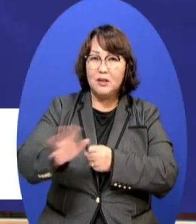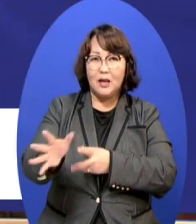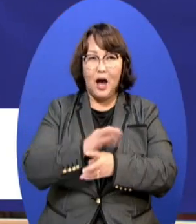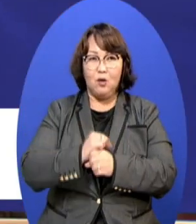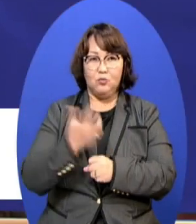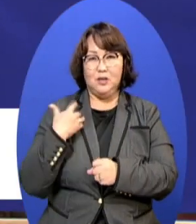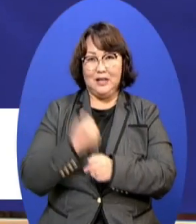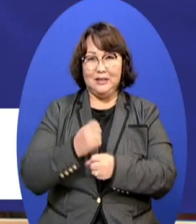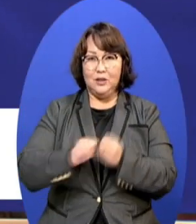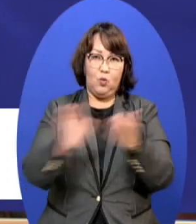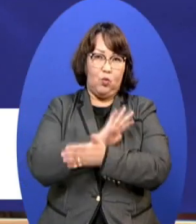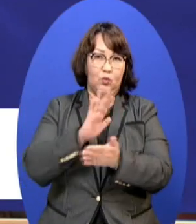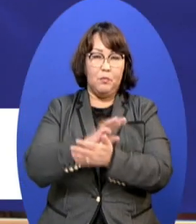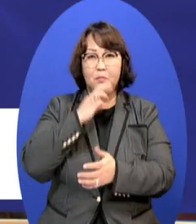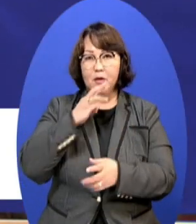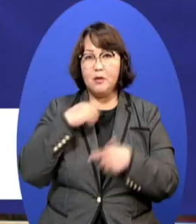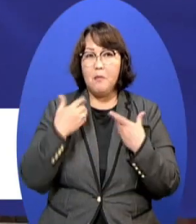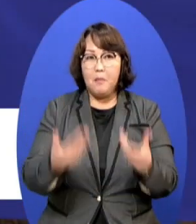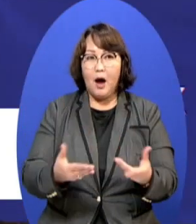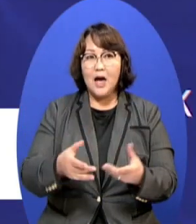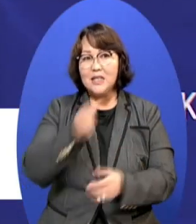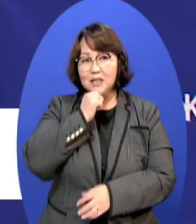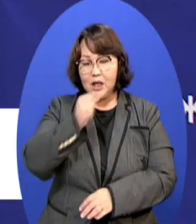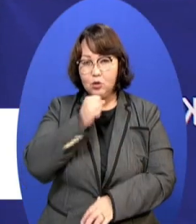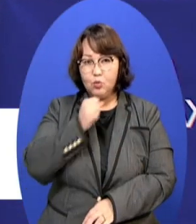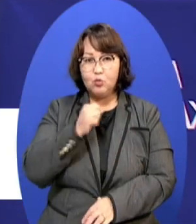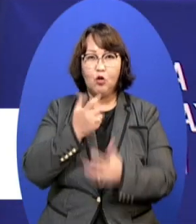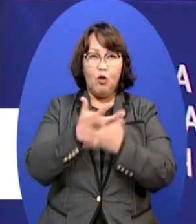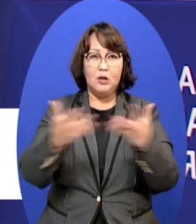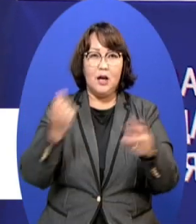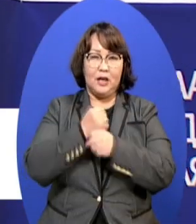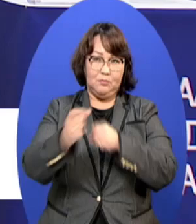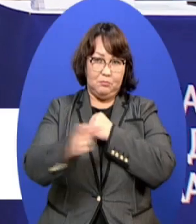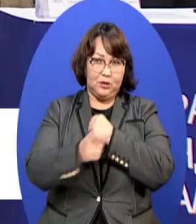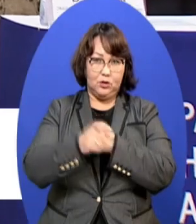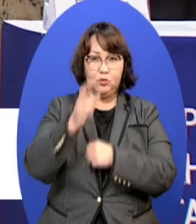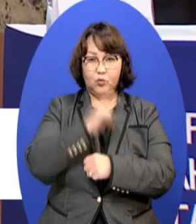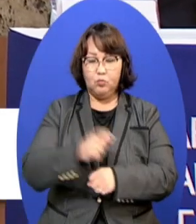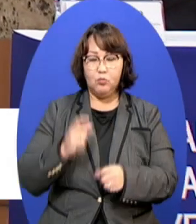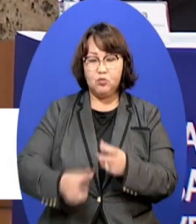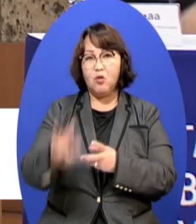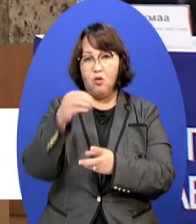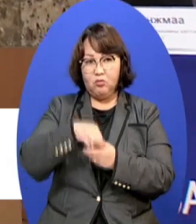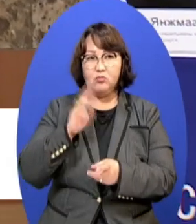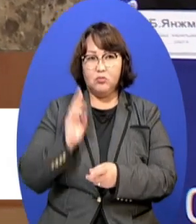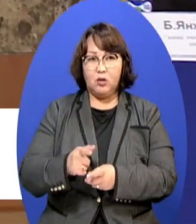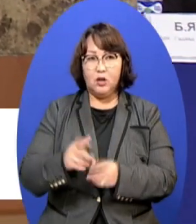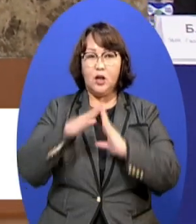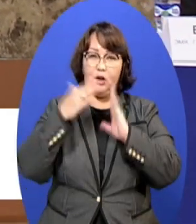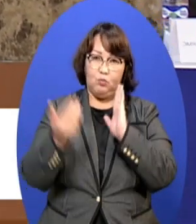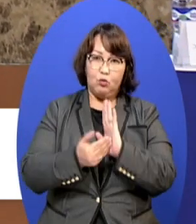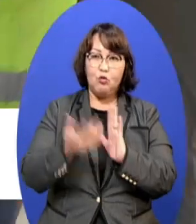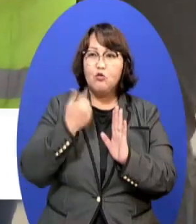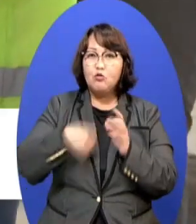авхуулаад шуурхай мэдээнд явж байгаа сурвалжлагч, сэтгүүлчгээд олон ажил мэрэгчлийнхэн энд багтана. Тэд